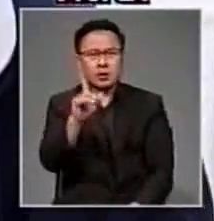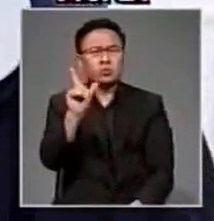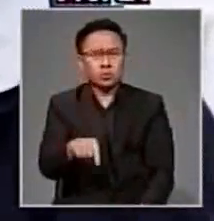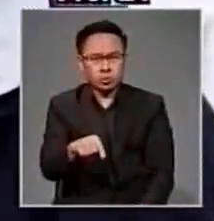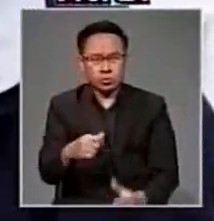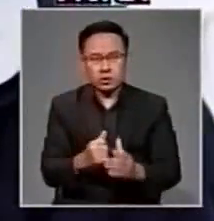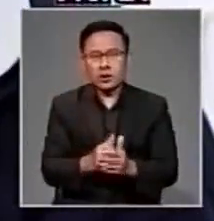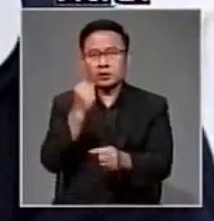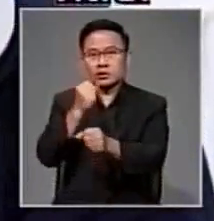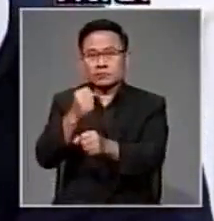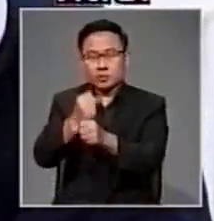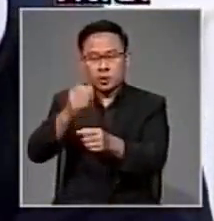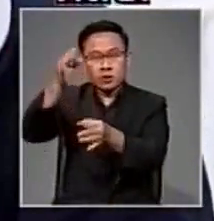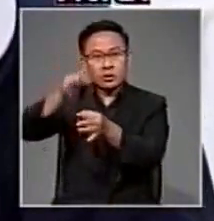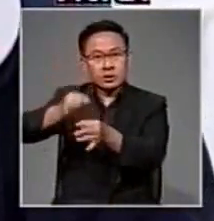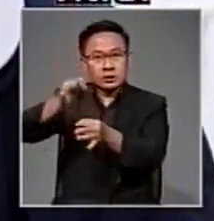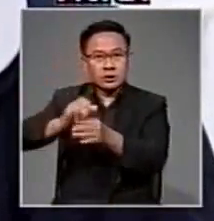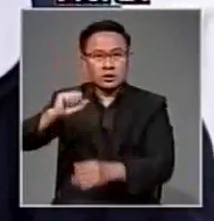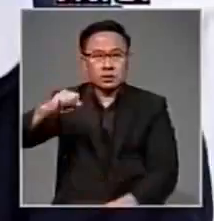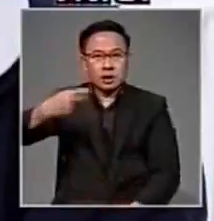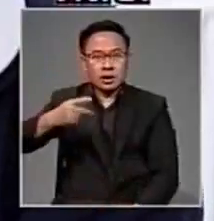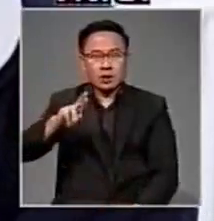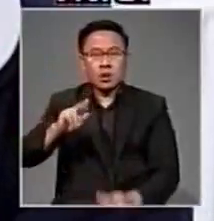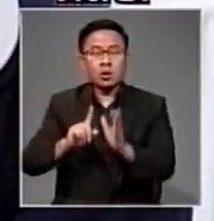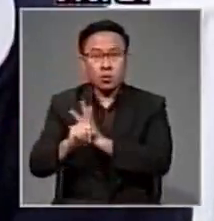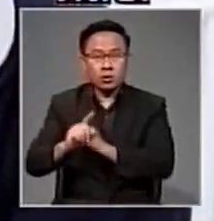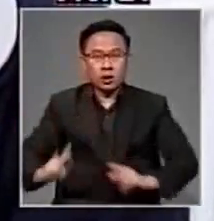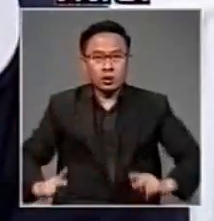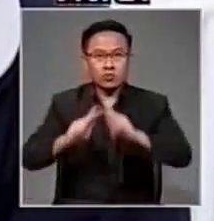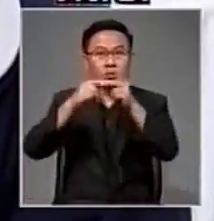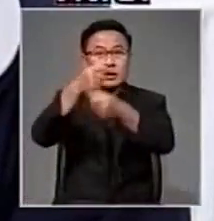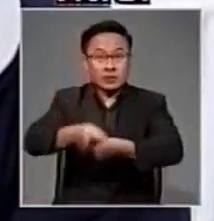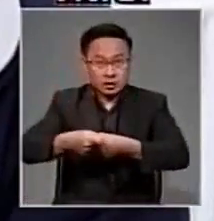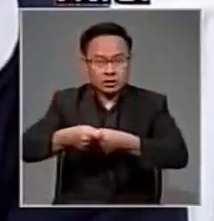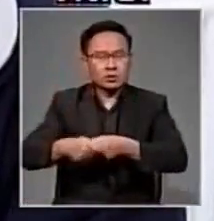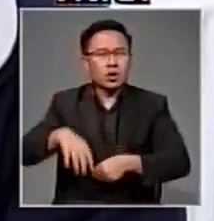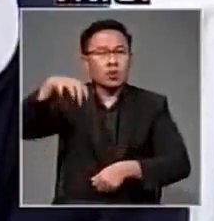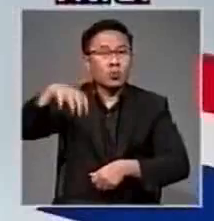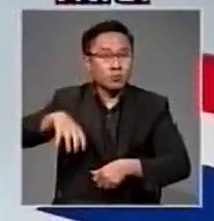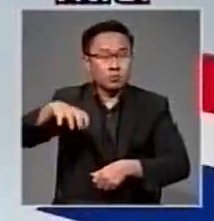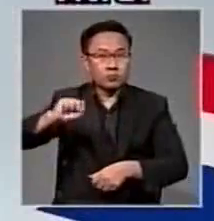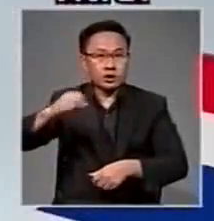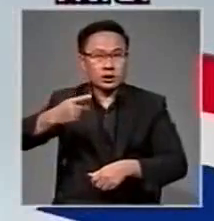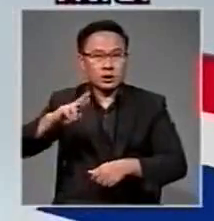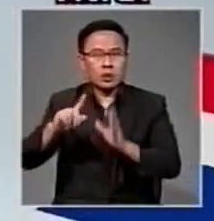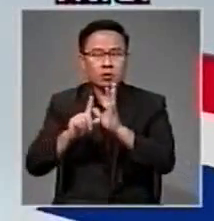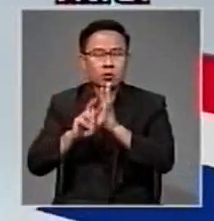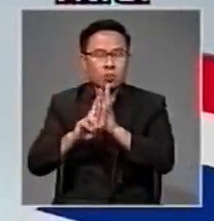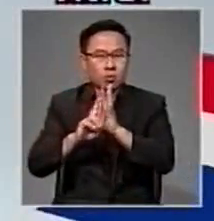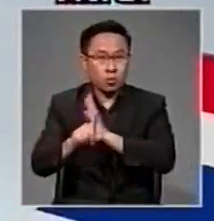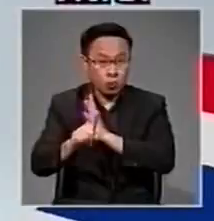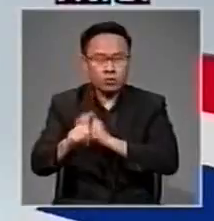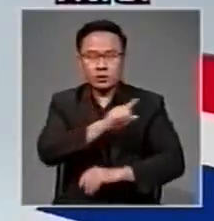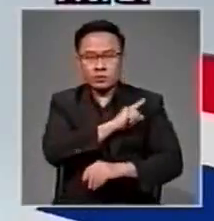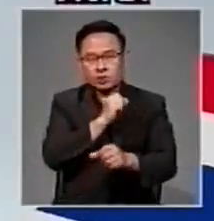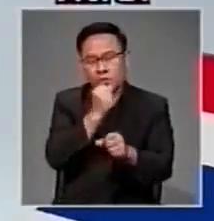า ได้บาทเดียวเองนะครับบาทเดียวนะครับแล้วก็ต้องตั้งสหกรณ์ กระทรวงเกษตรนะครับกรมสหกรณ์ก็เป็นหลักในการที่จะ